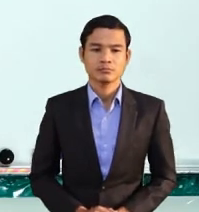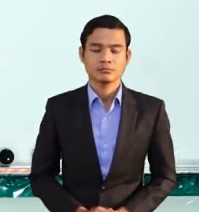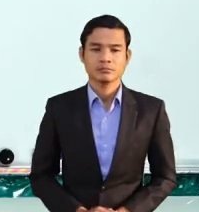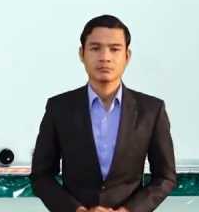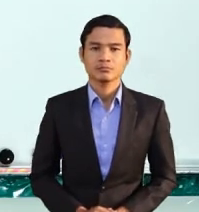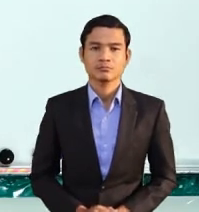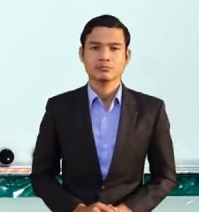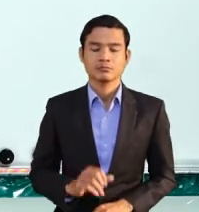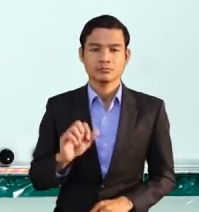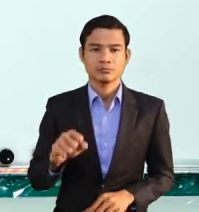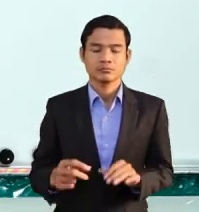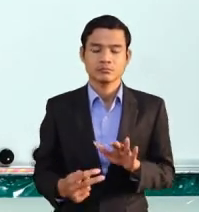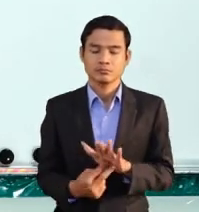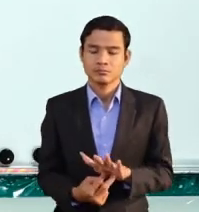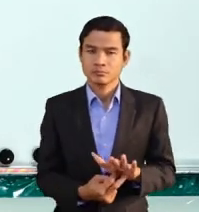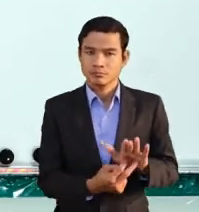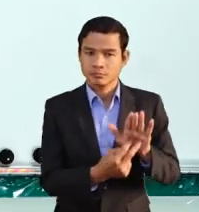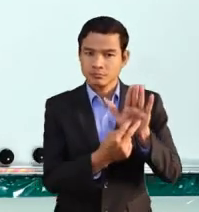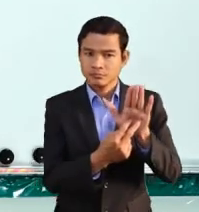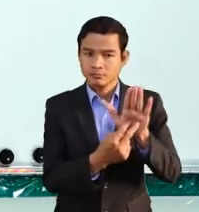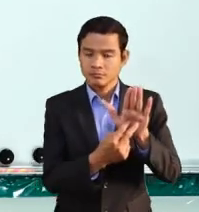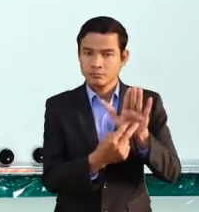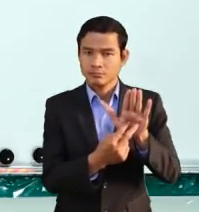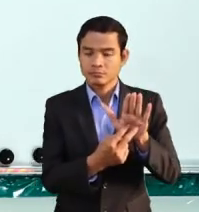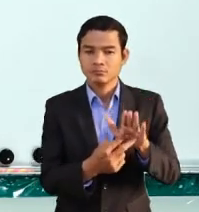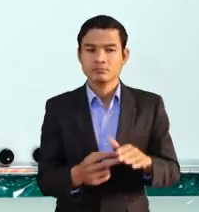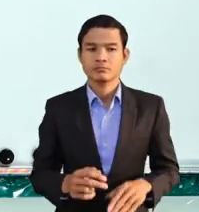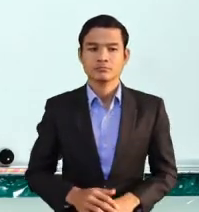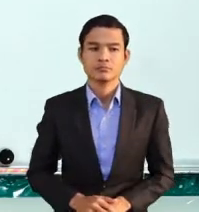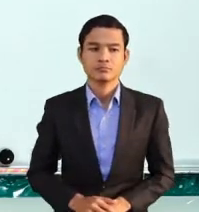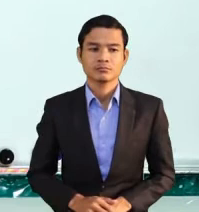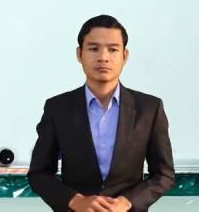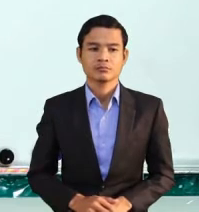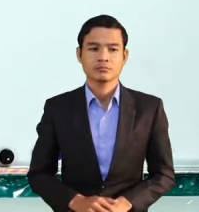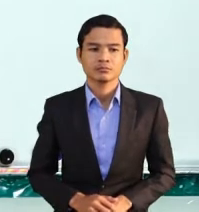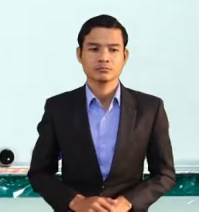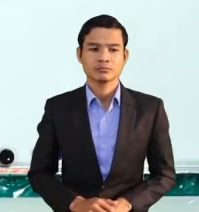tên tên tên tên